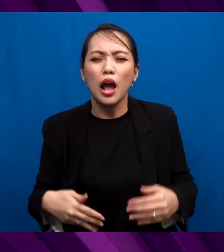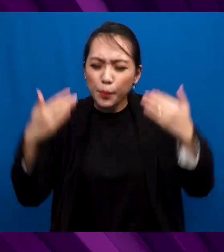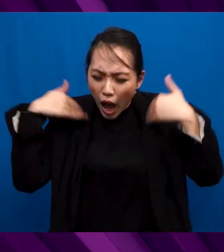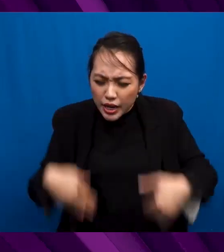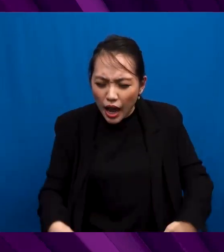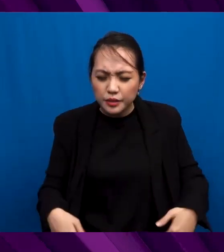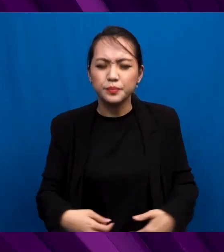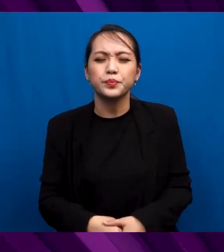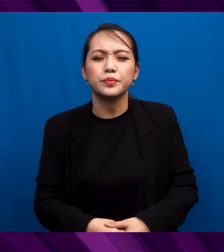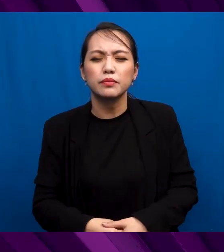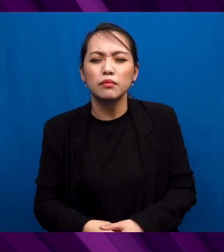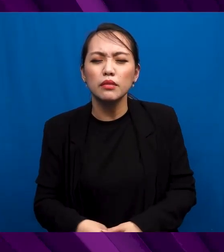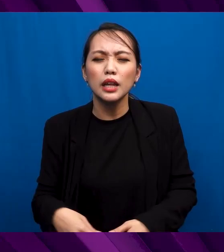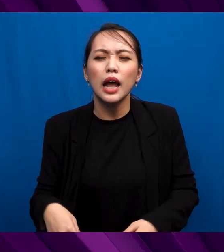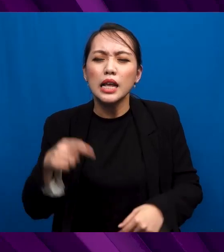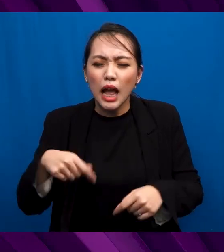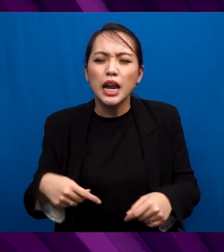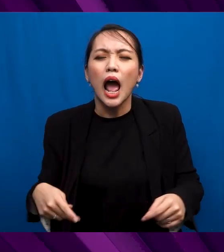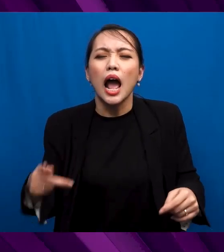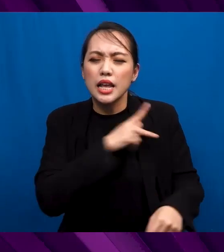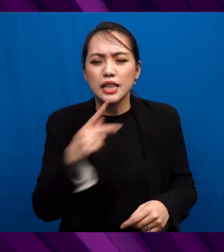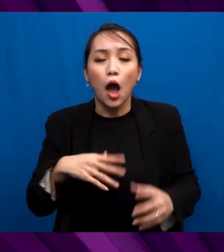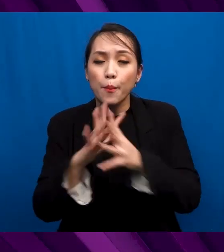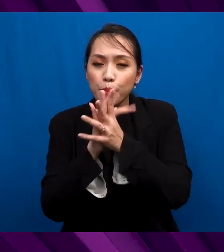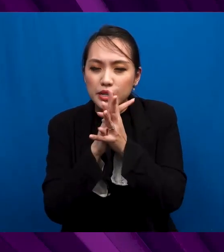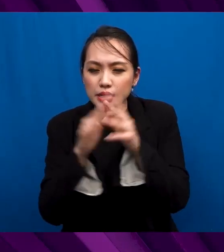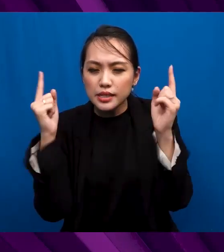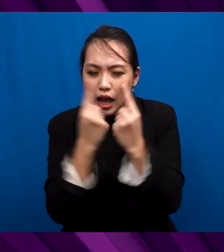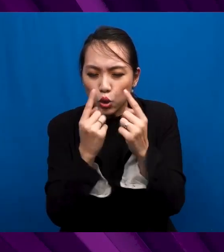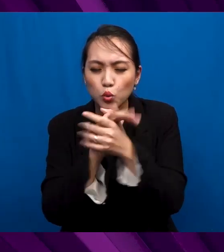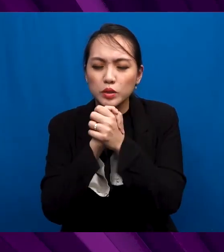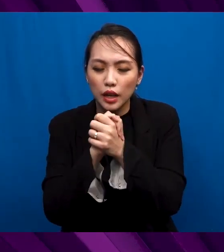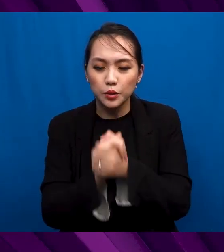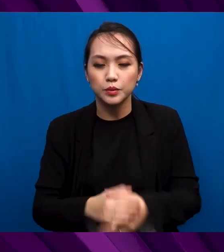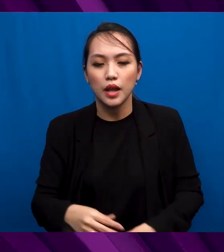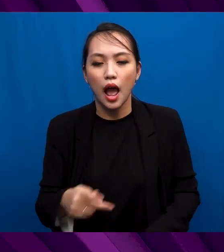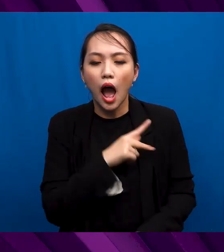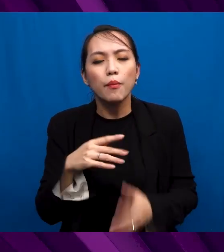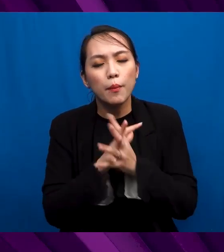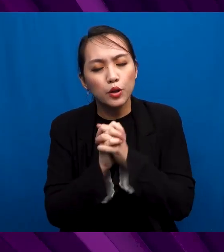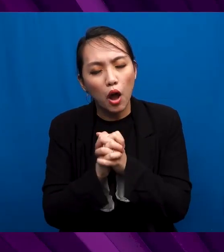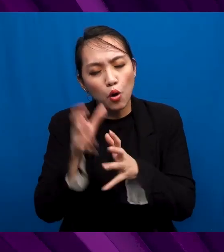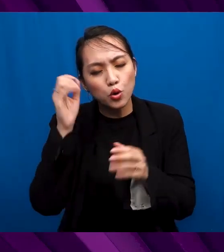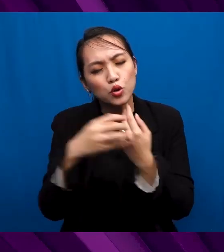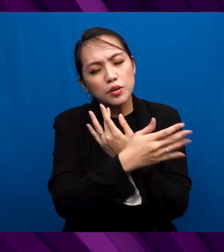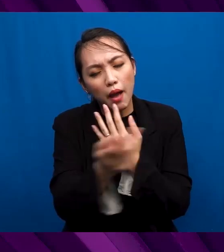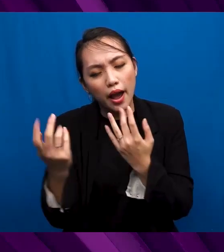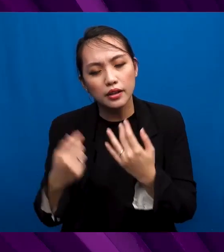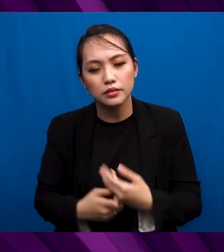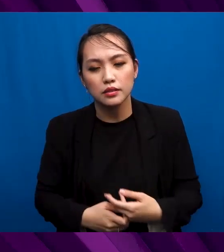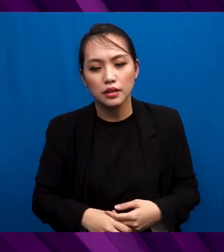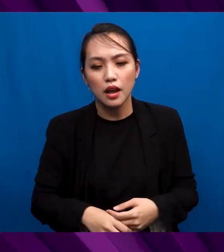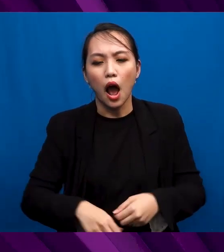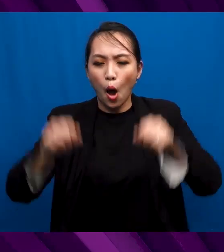kita bersatu dalam hadirat Allah. Hamba berdoa untuk umat-Mu di dalam nama Yesus ya Tuhan. Biar berkat